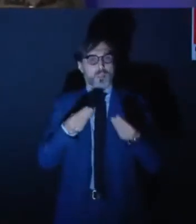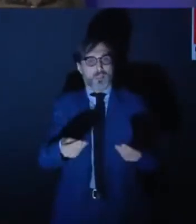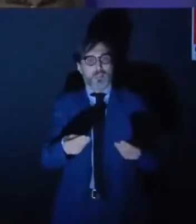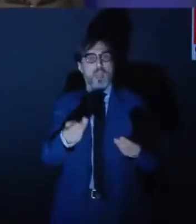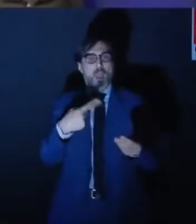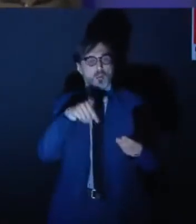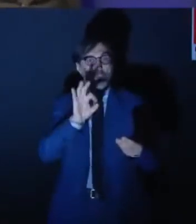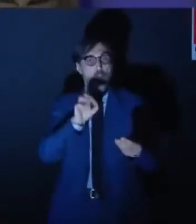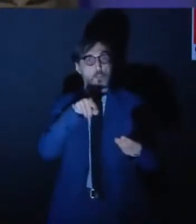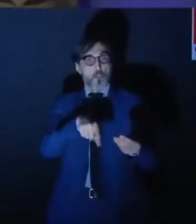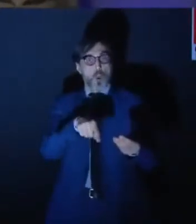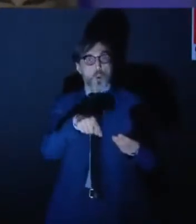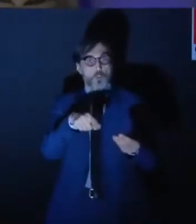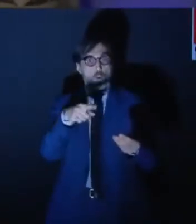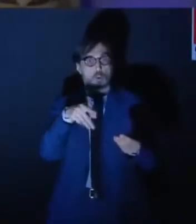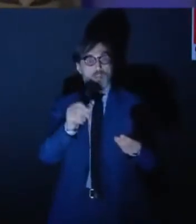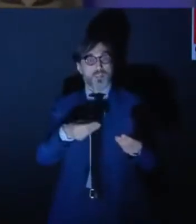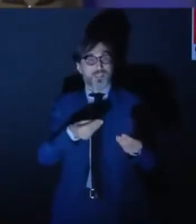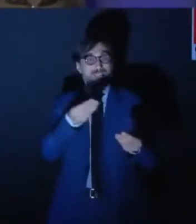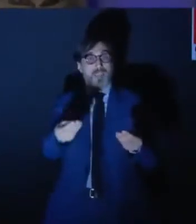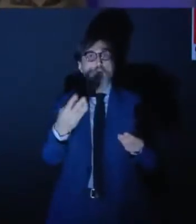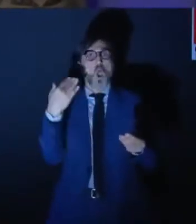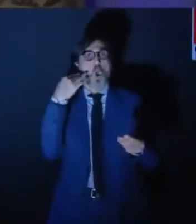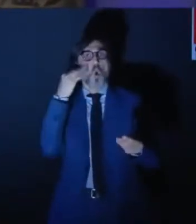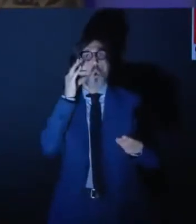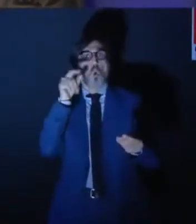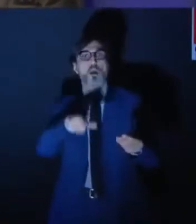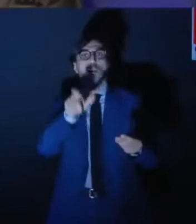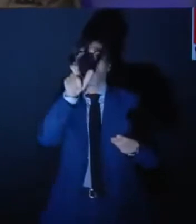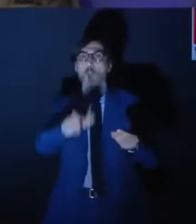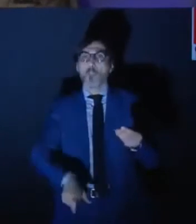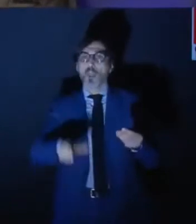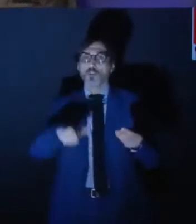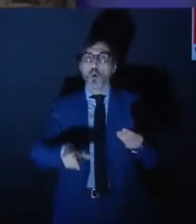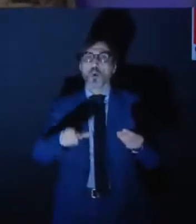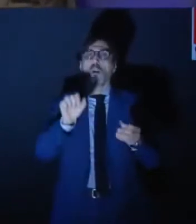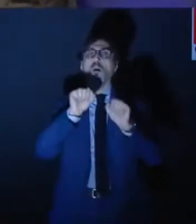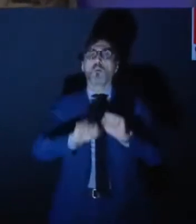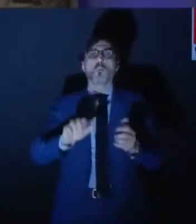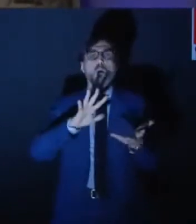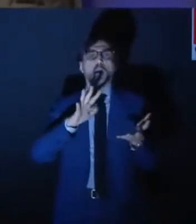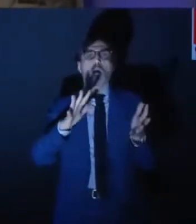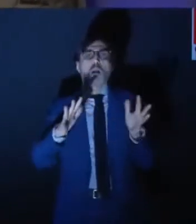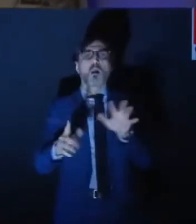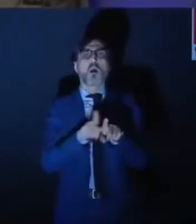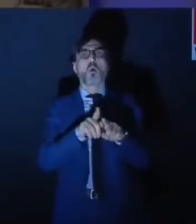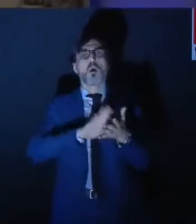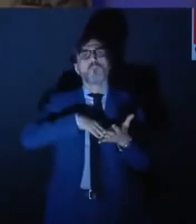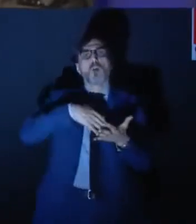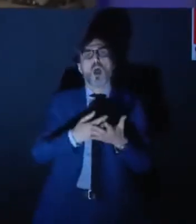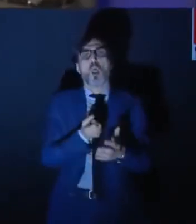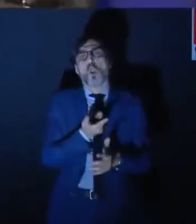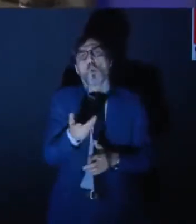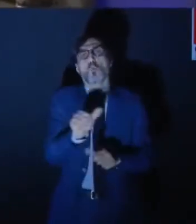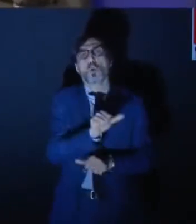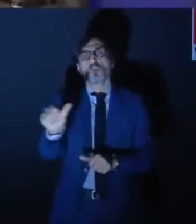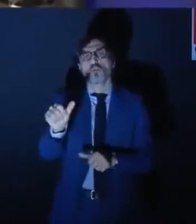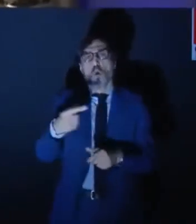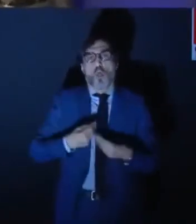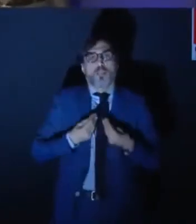mezzo principale con il quale restituire l'umanità chi rischia di essere trasformato in un numero svelandone la